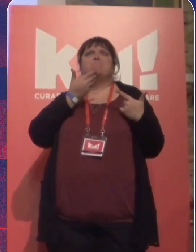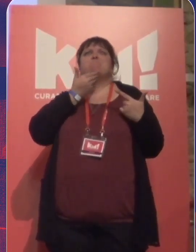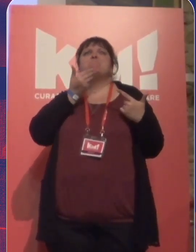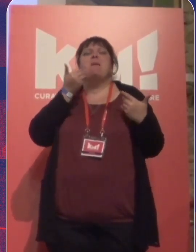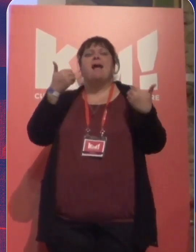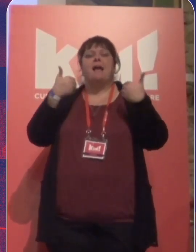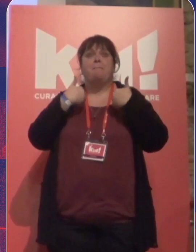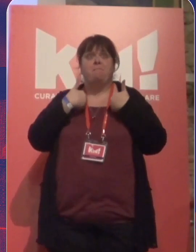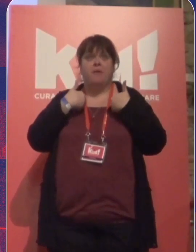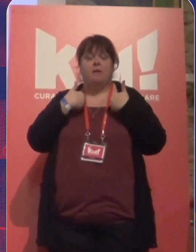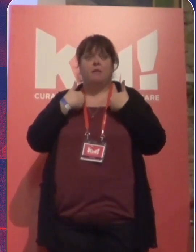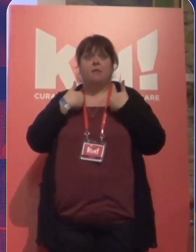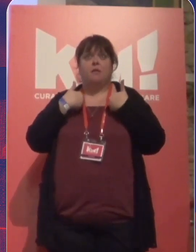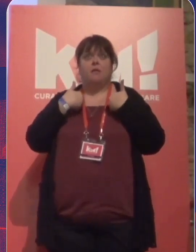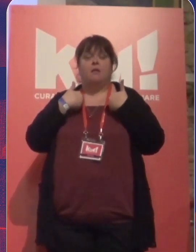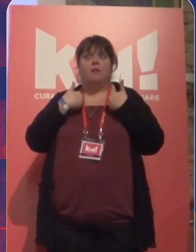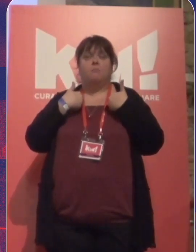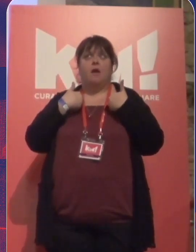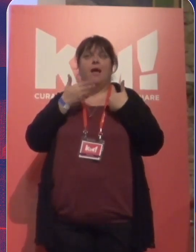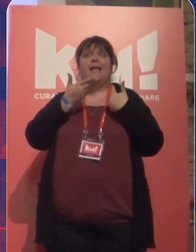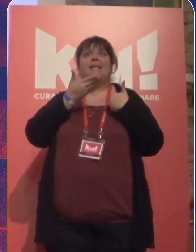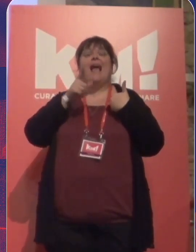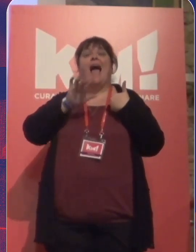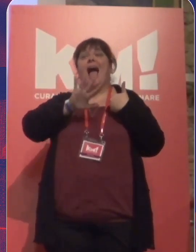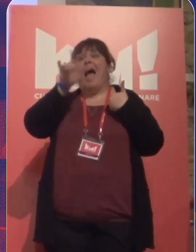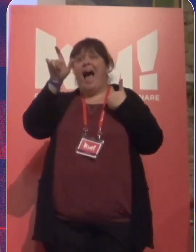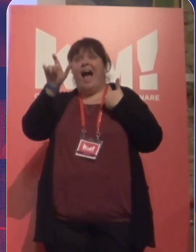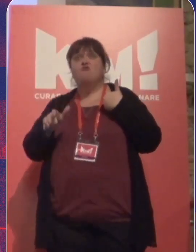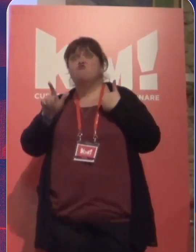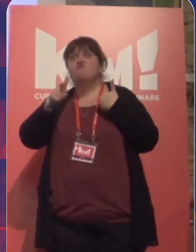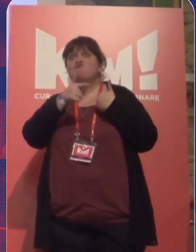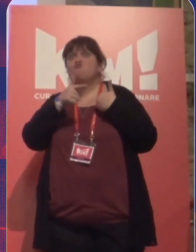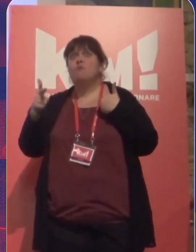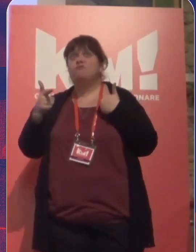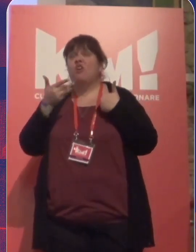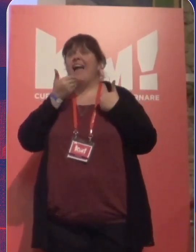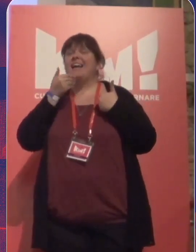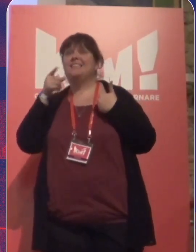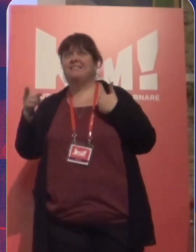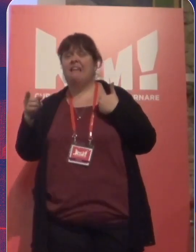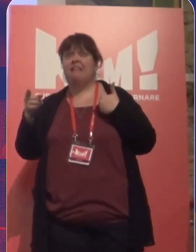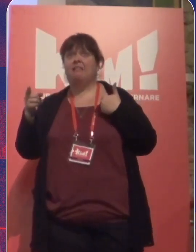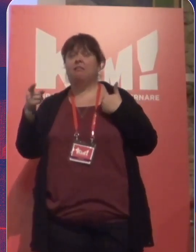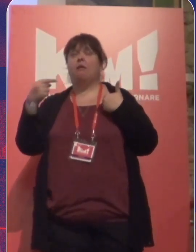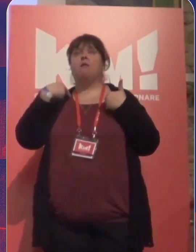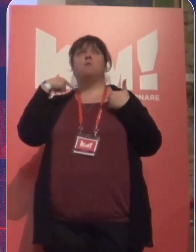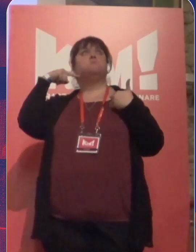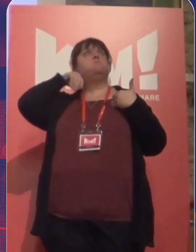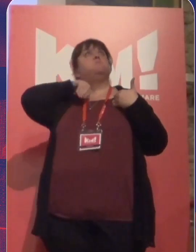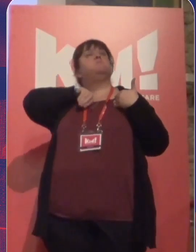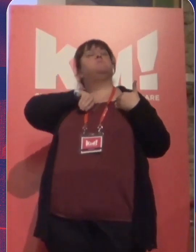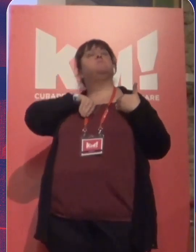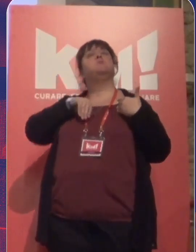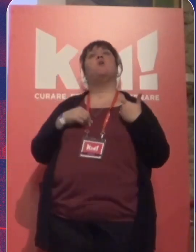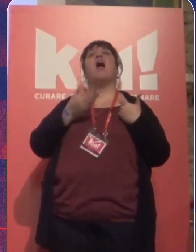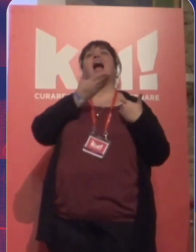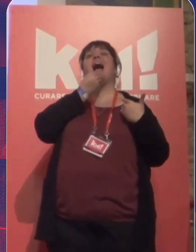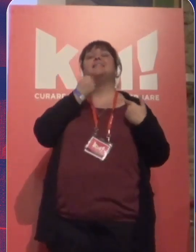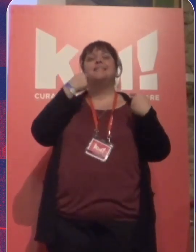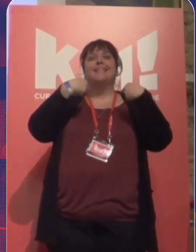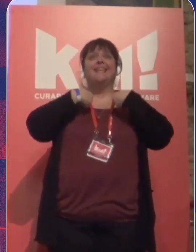ragionata ma senza l'altro io mi sento privato di me stesso ma proprio perché l'altro acquista nel legame d'amore